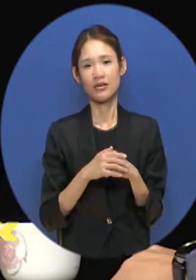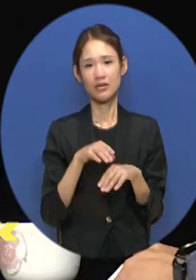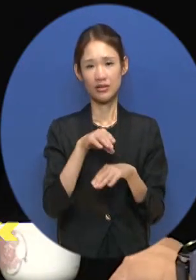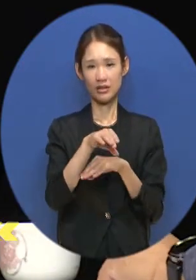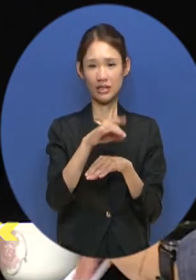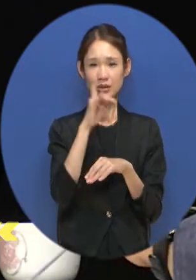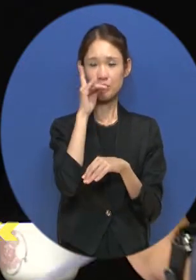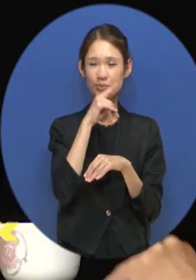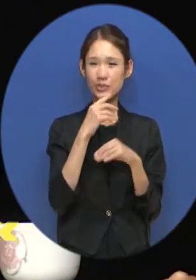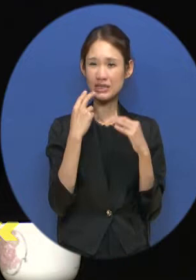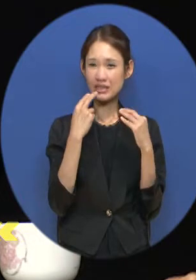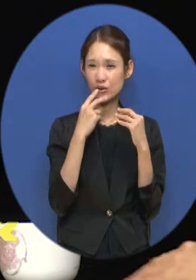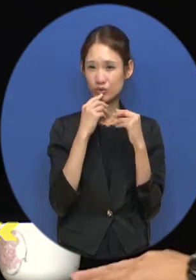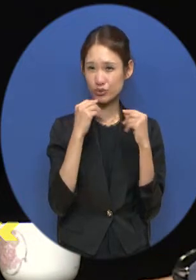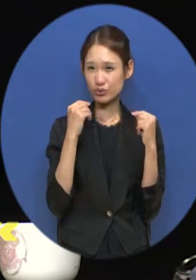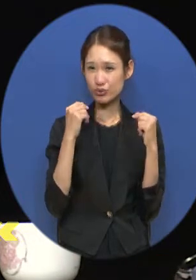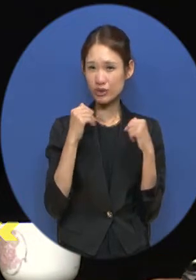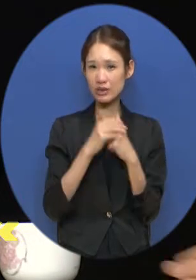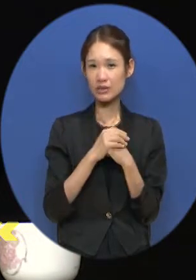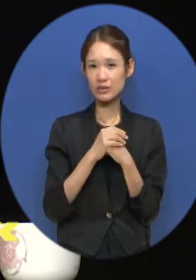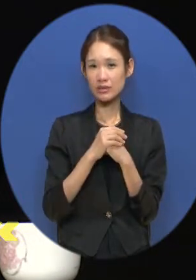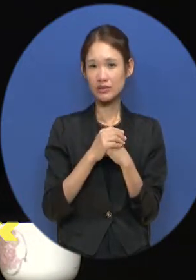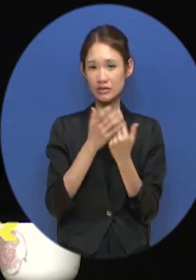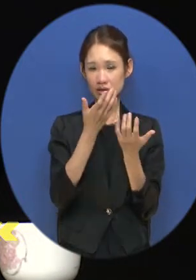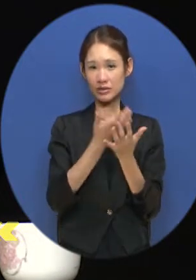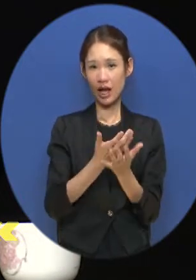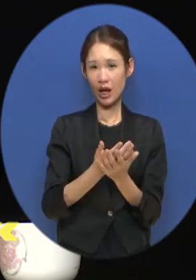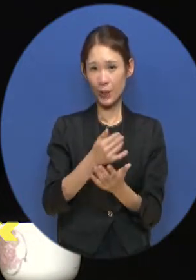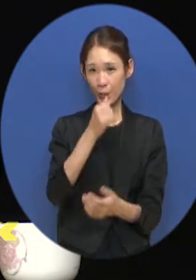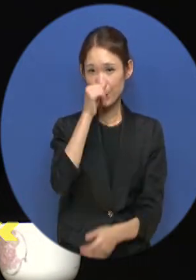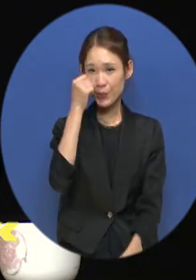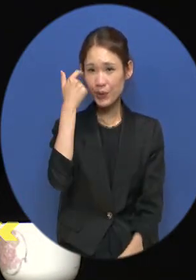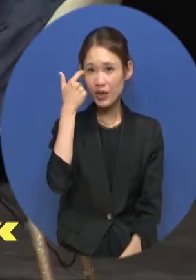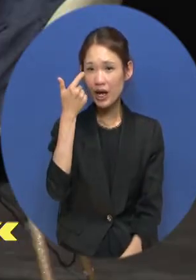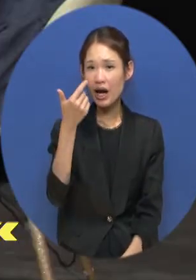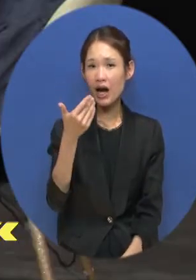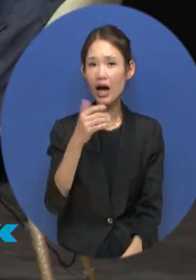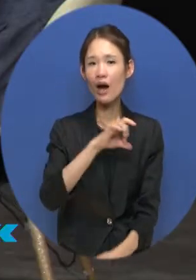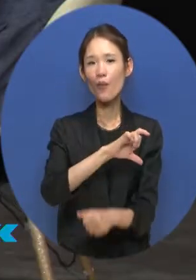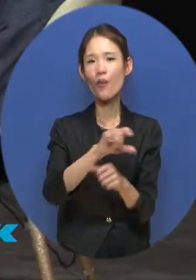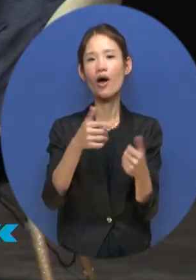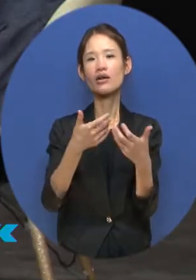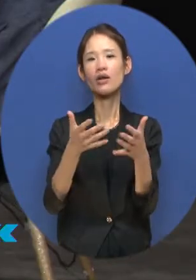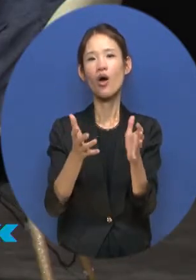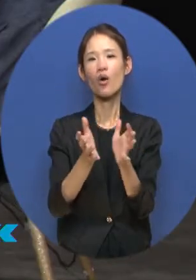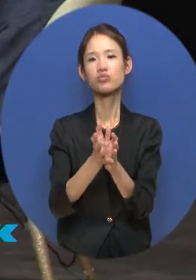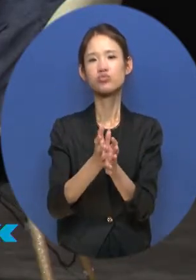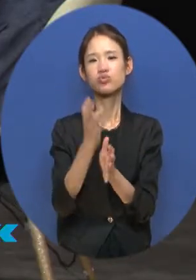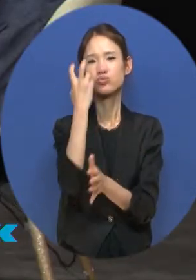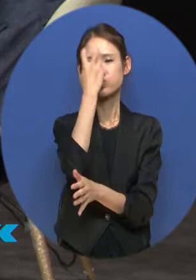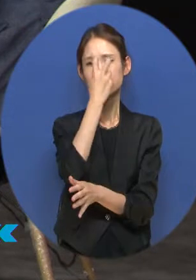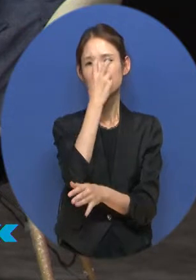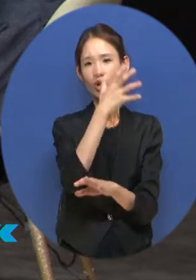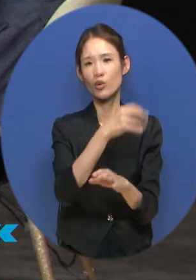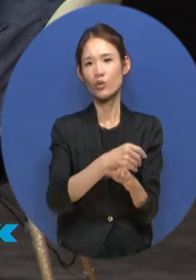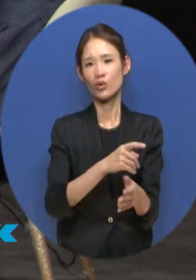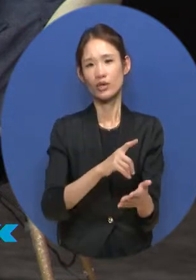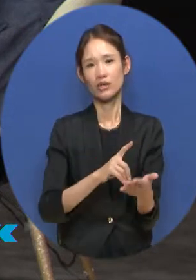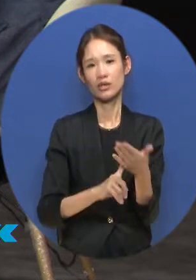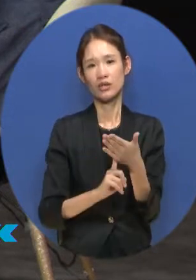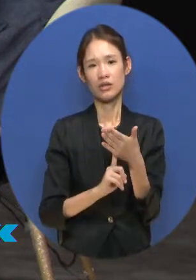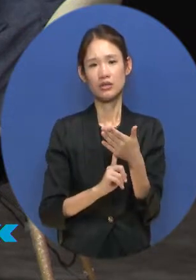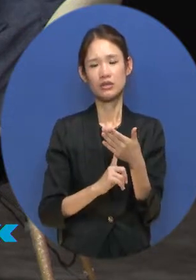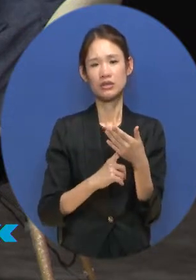대중교통 차량의 어떤 미세먼지 자료가 있습니까? 네, 환경부 실태조사 결과 지금